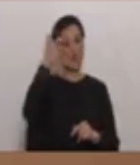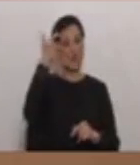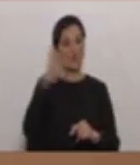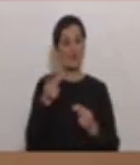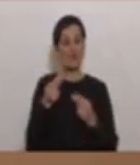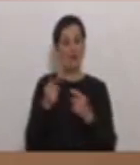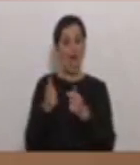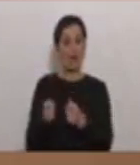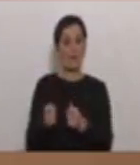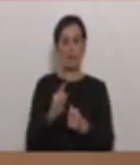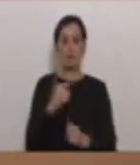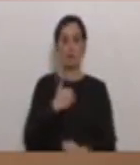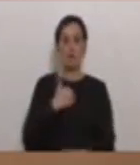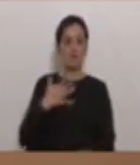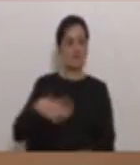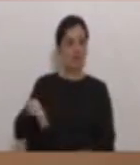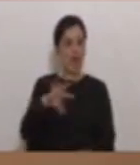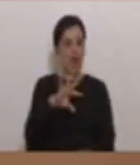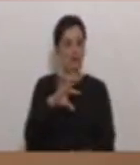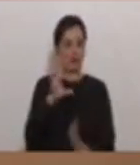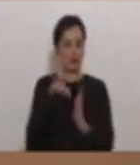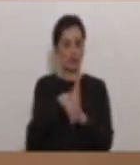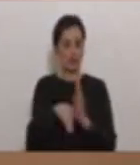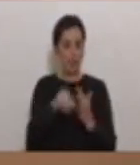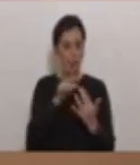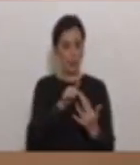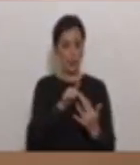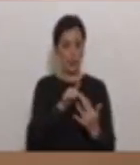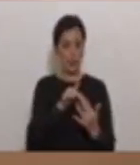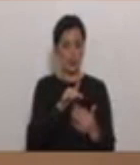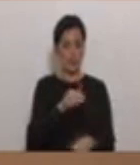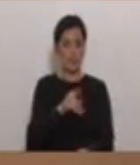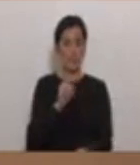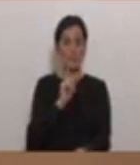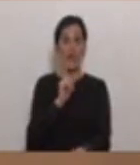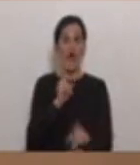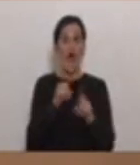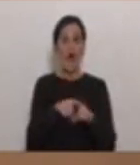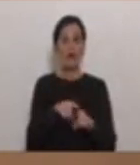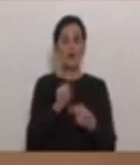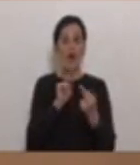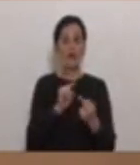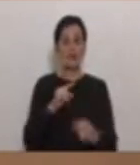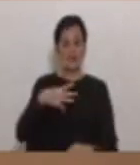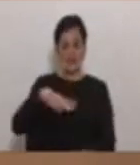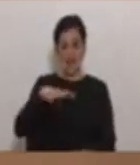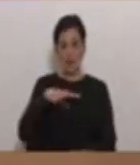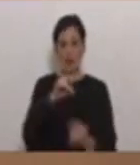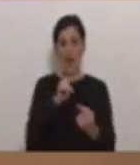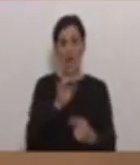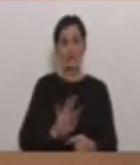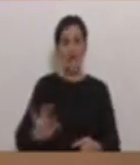უნდა საქართველო ჩართოს ომში. ტერეფნებში კი არაკეთებენ ანტიქართულ, ანტიევროპულ